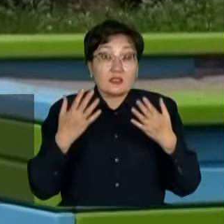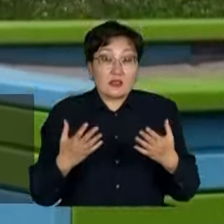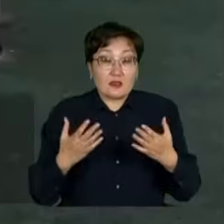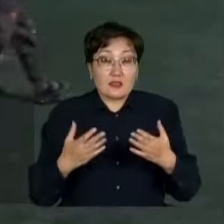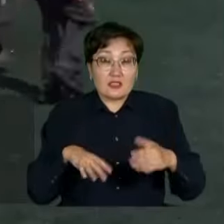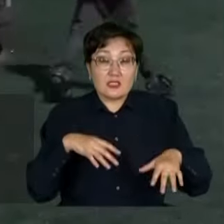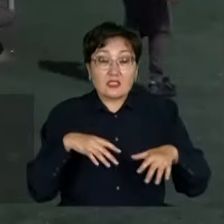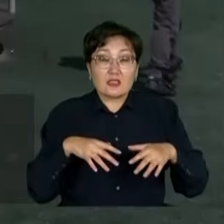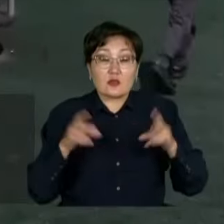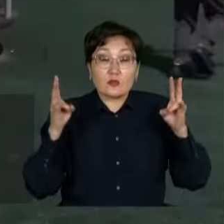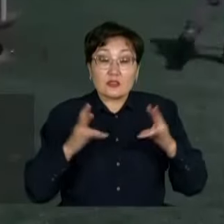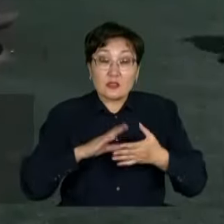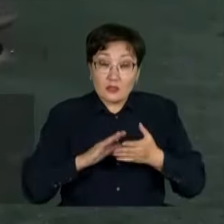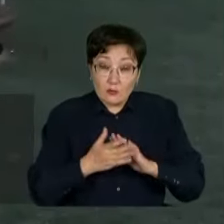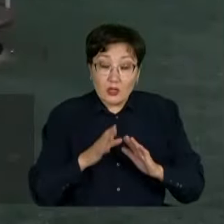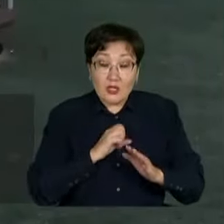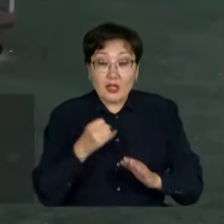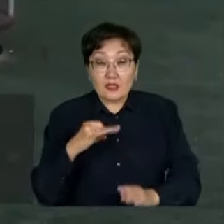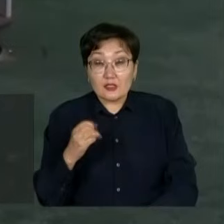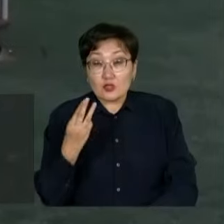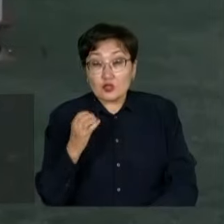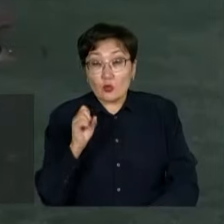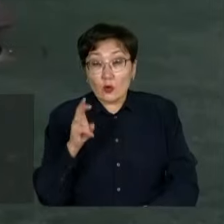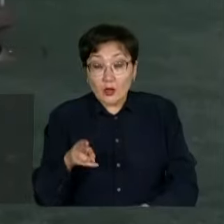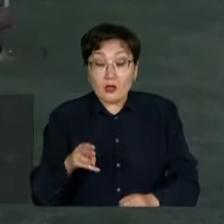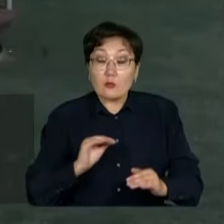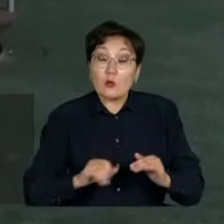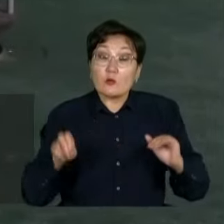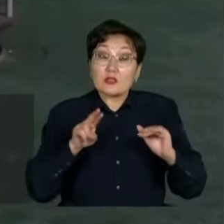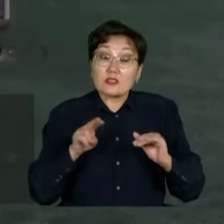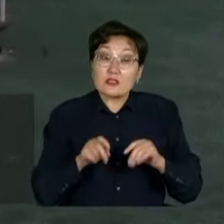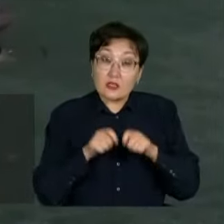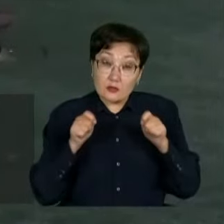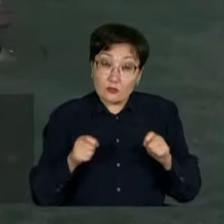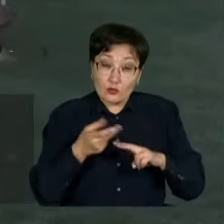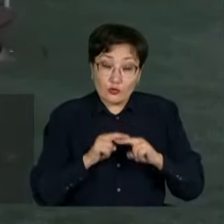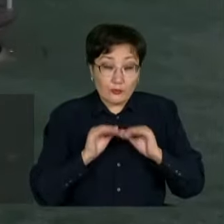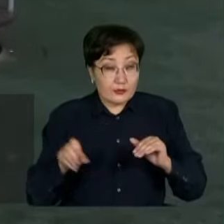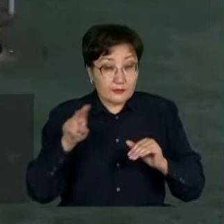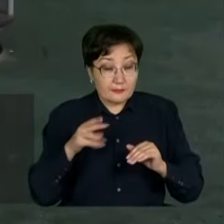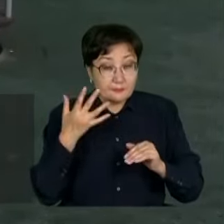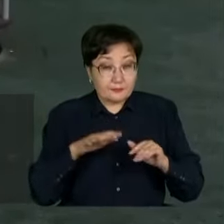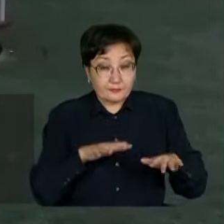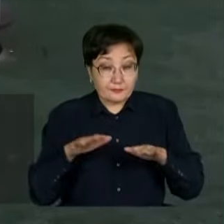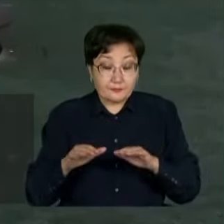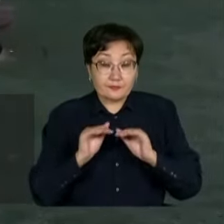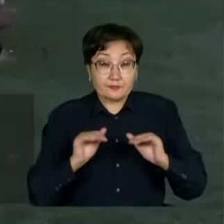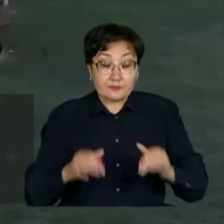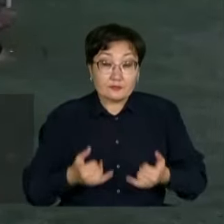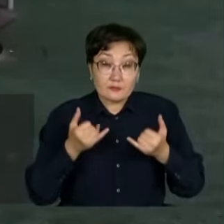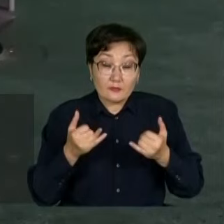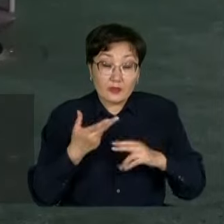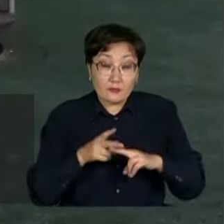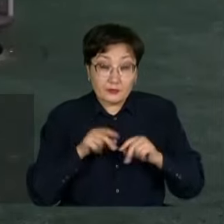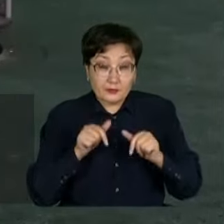ғана тұрған Айшуақ бөбекжай бақшасы ашылып отыр. Бұл бөбекжай балабақшасы 50 орындық арналған, және де бұл